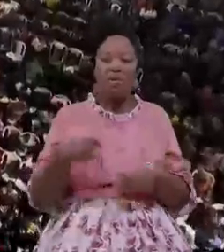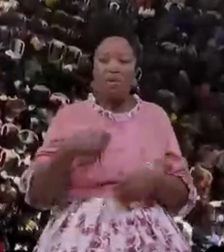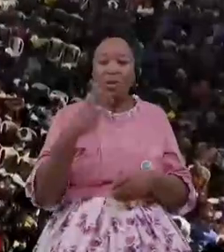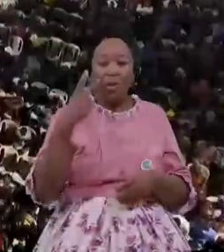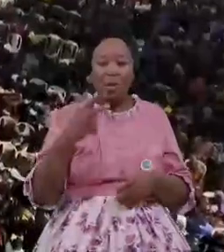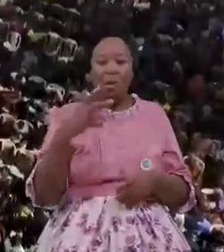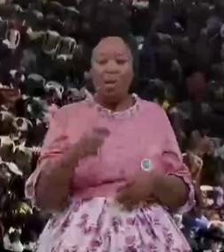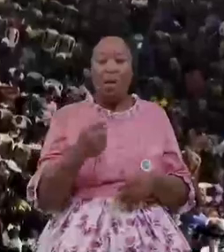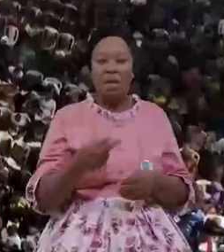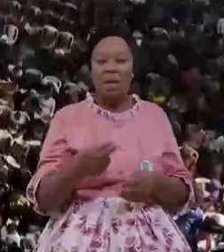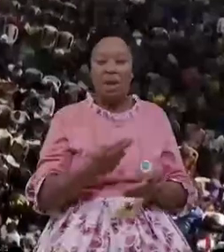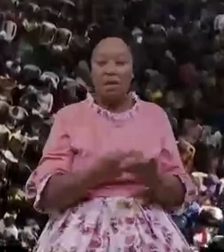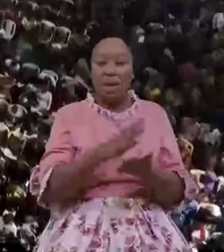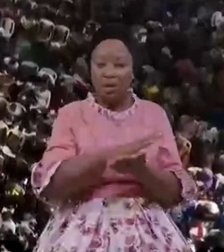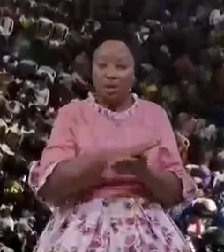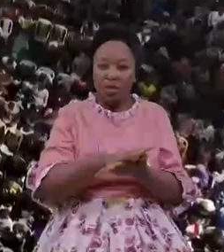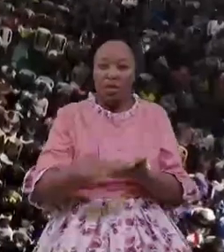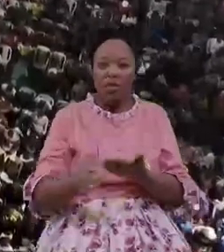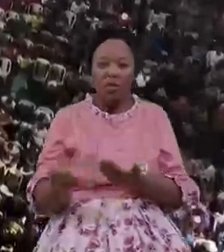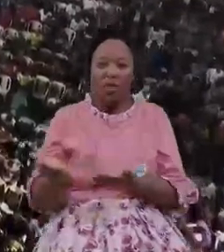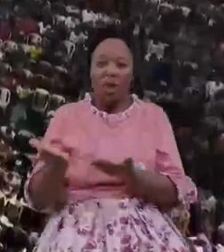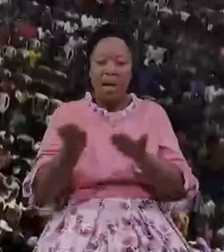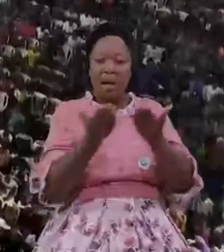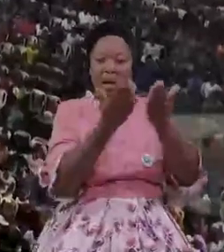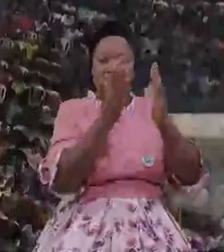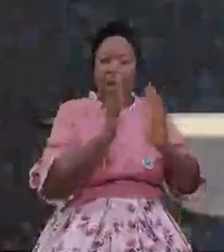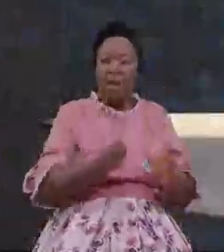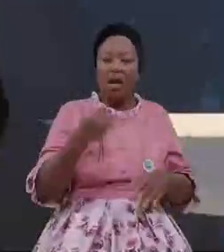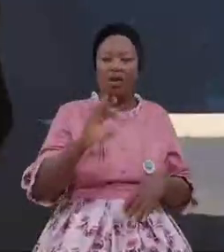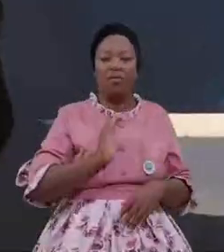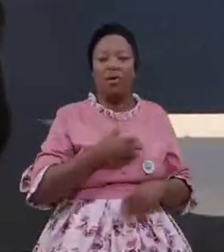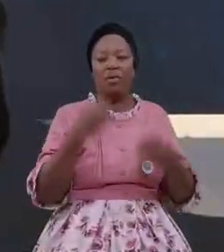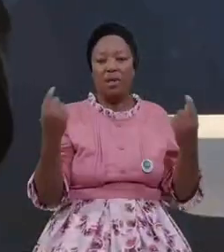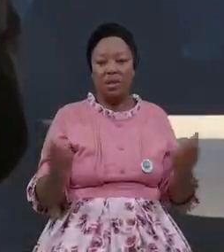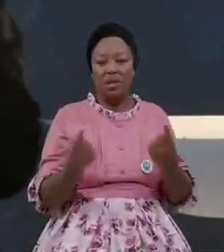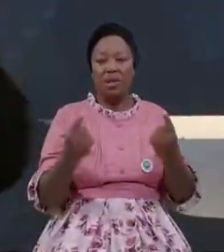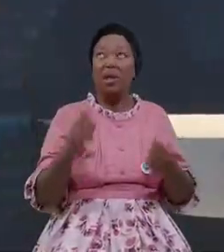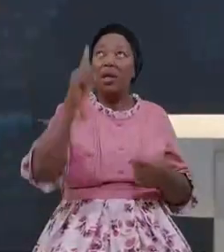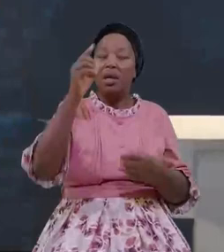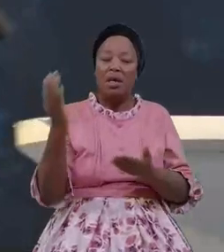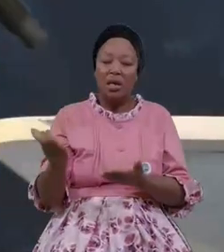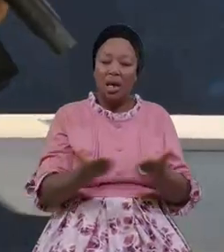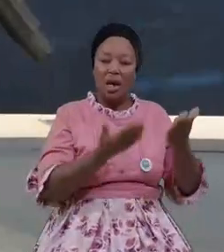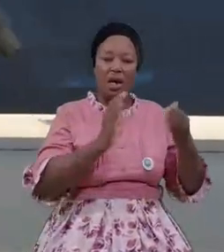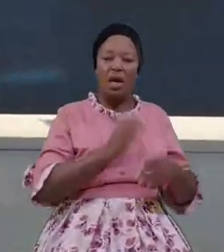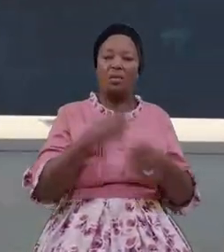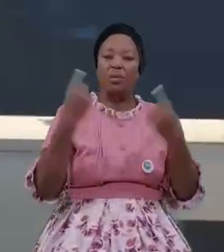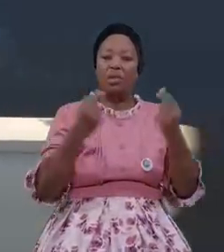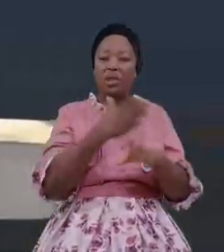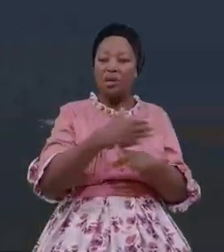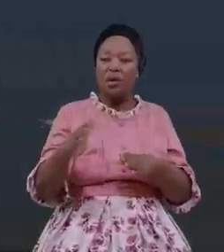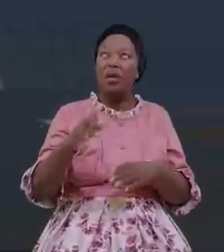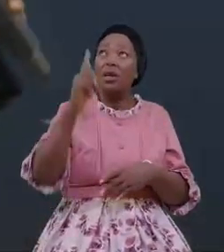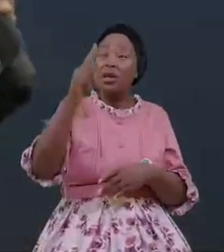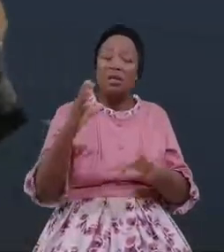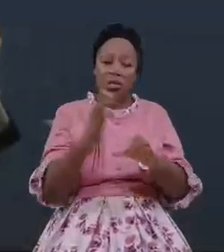voir le juste porteur de nos péchés il a porté nos péchés il a ôté nos péchés il a